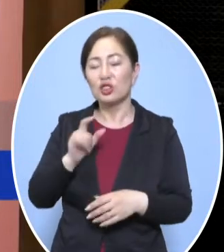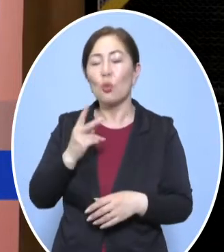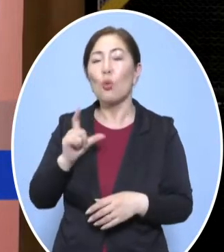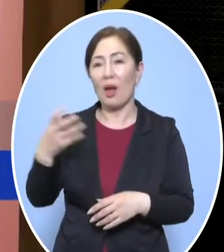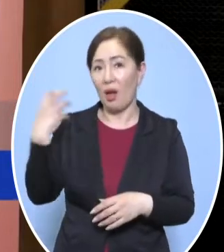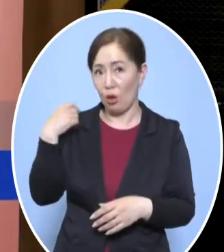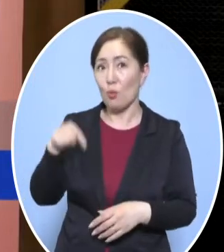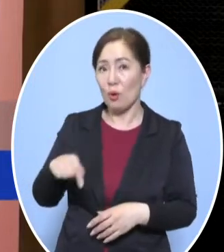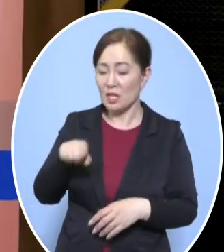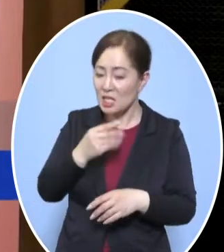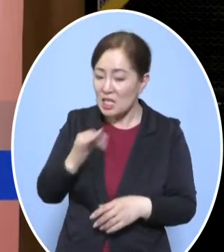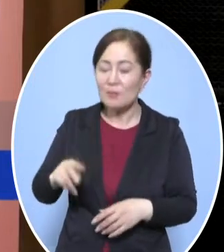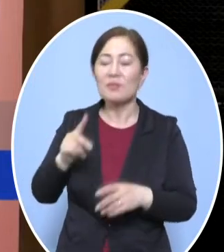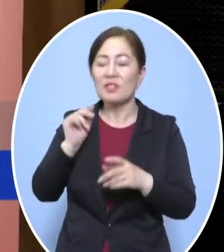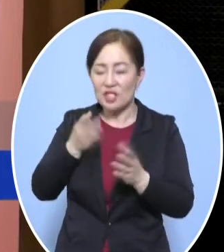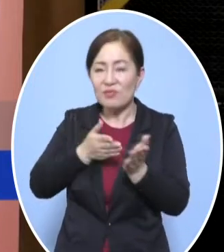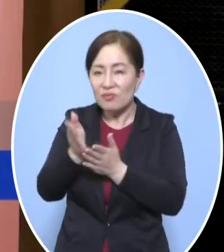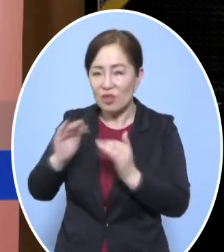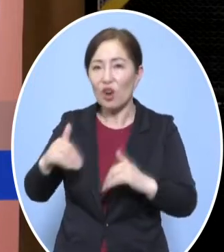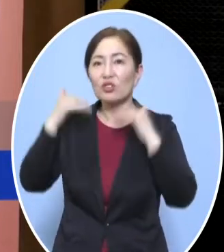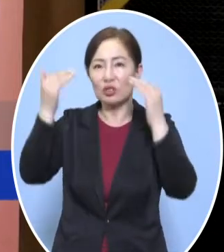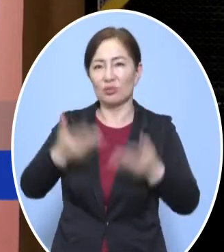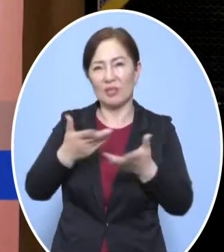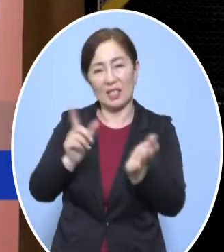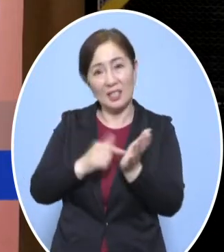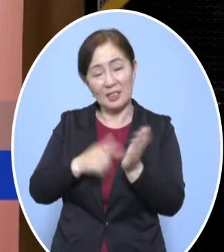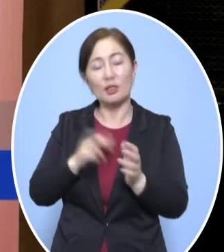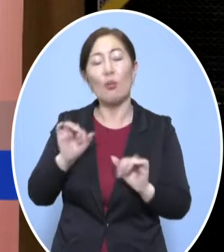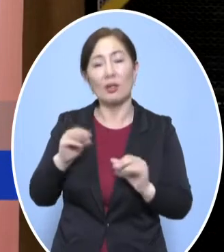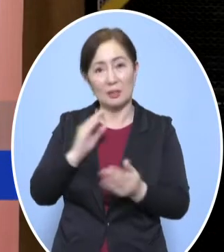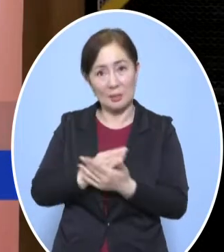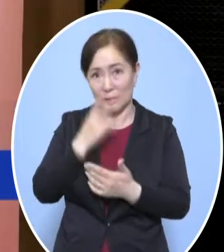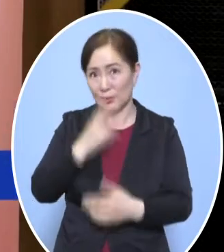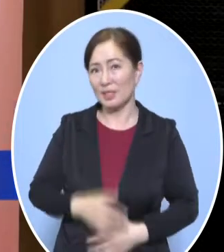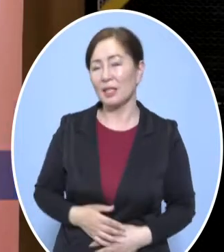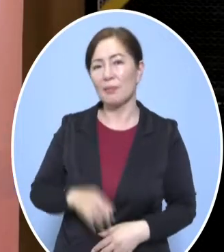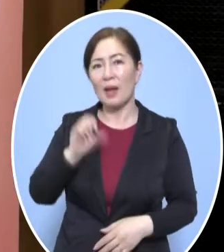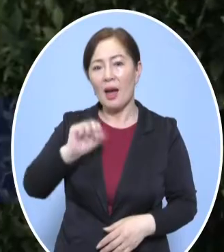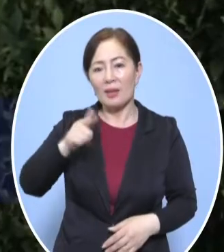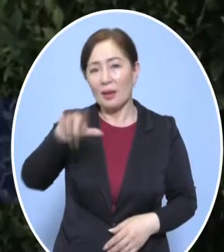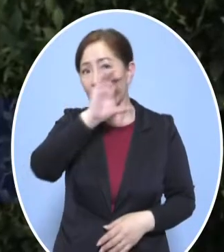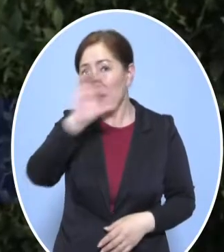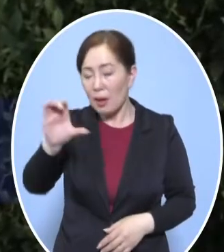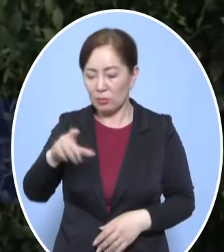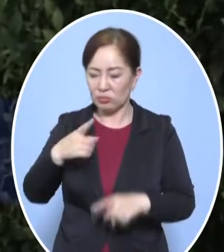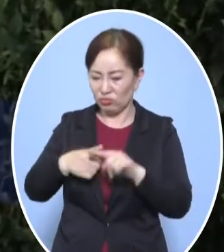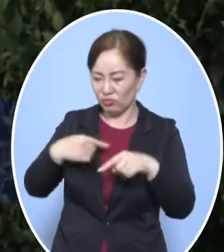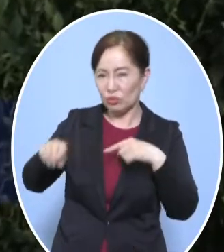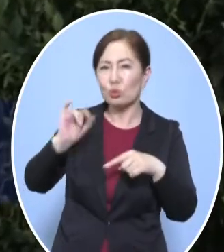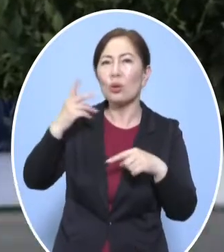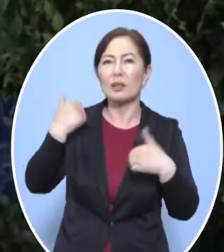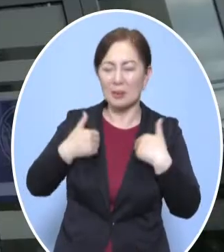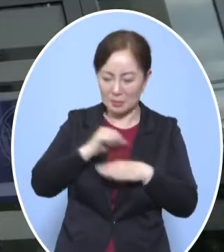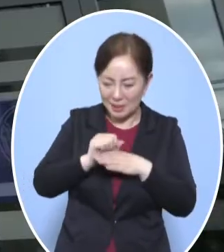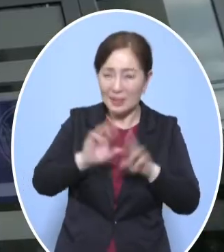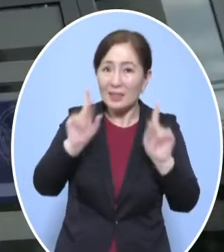түгэх юм чиг үүрэгтэй. Тэгэхээр энэ чиг үүргээ илүү өндөр түвшинд гаргах шаардлагатай болж байгаа гэж үзэж байна. Авлигын тэмцэх газраас орон нутгийн сурагч